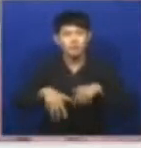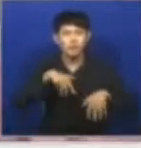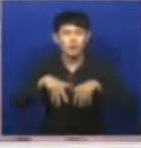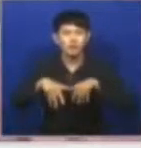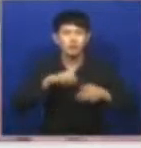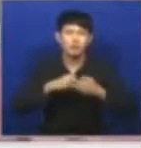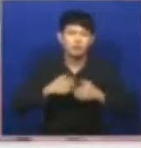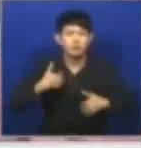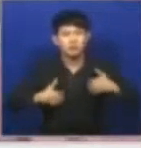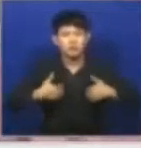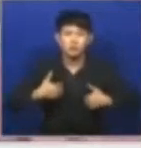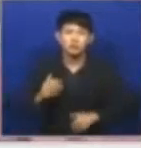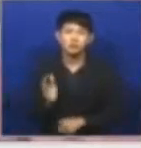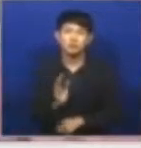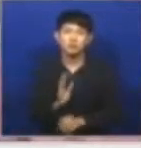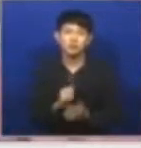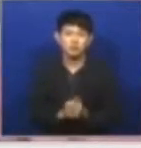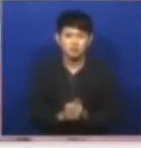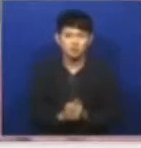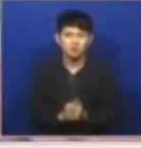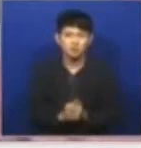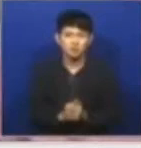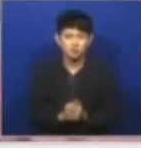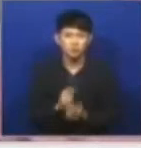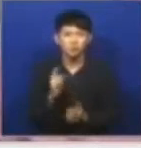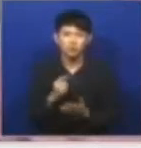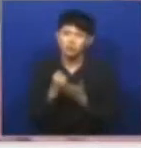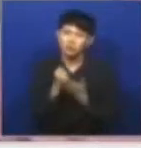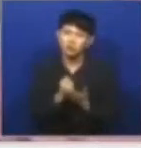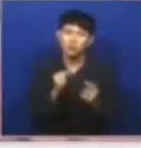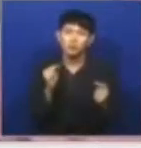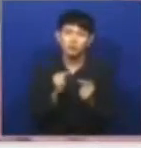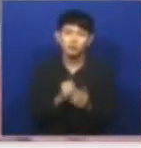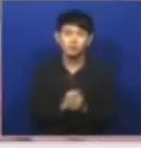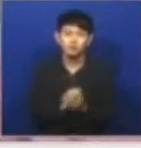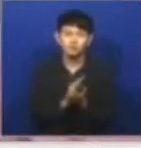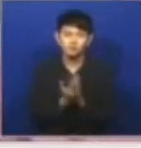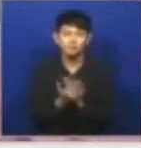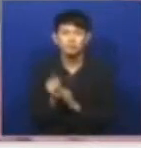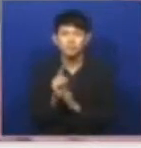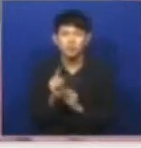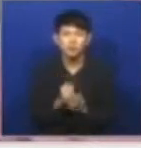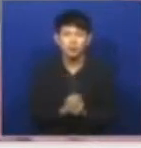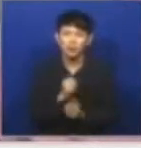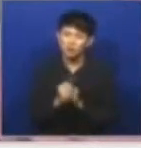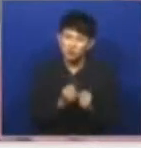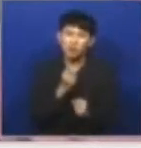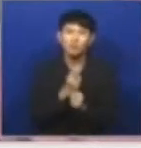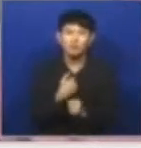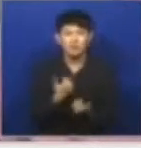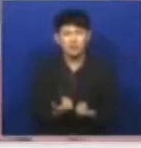ความเดือดร้อนให้เขาได้รับความตอบแทนที่เหมาะสมเมื่อไรจะปฏิรูปพูดกัน2 ปีแล้ววันนี้ยังอยู่